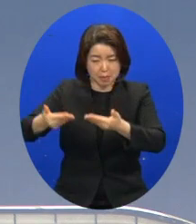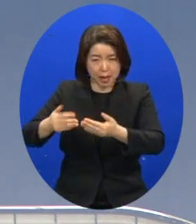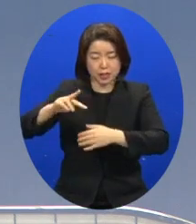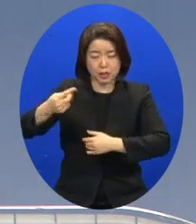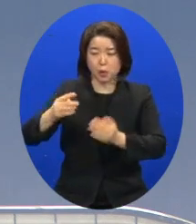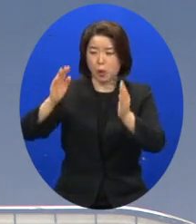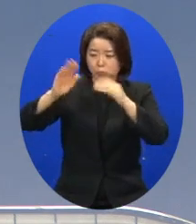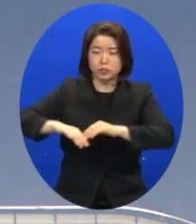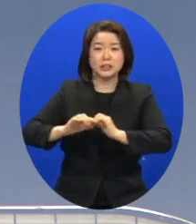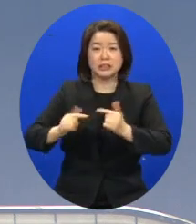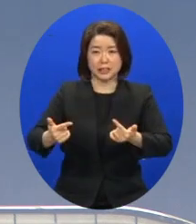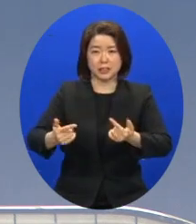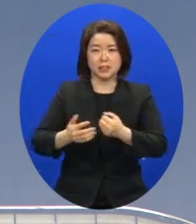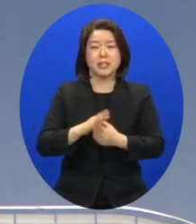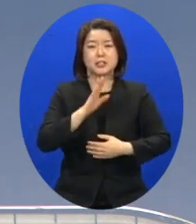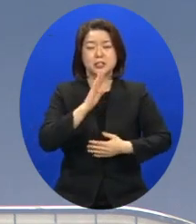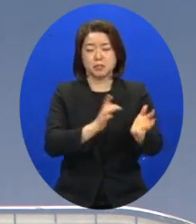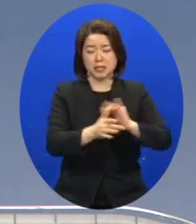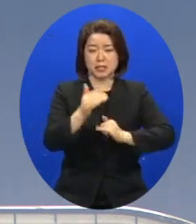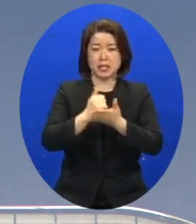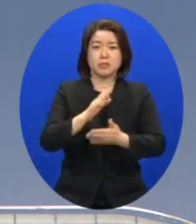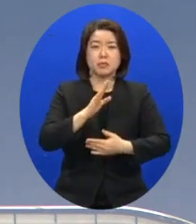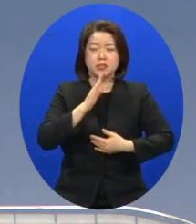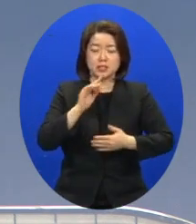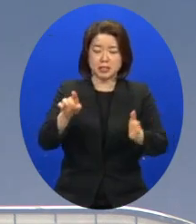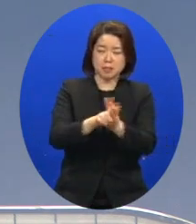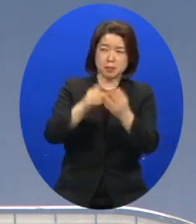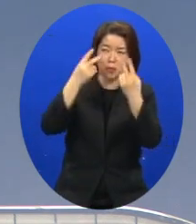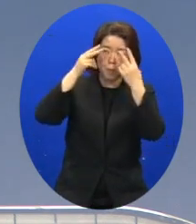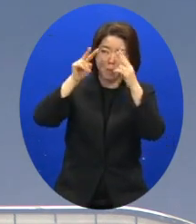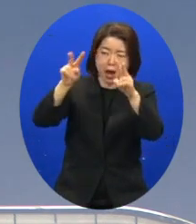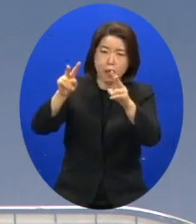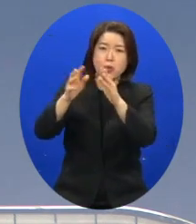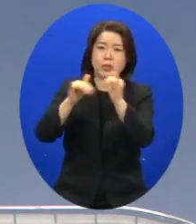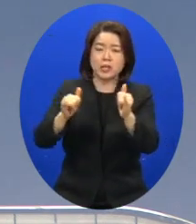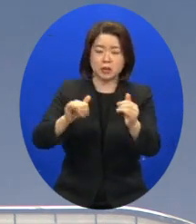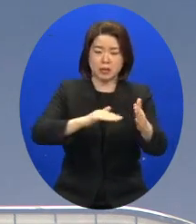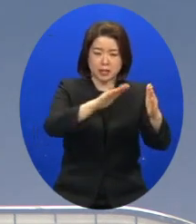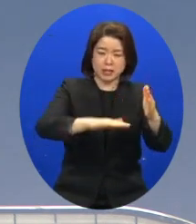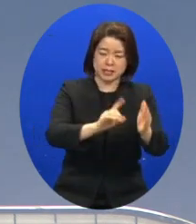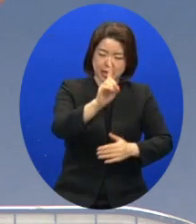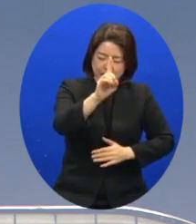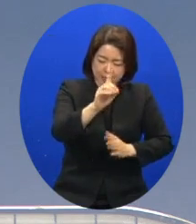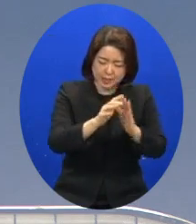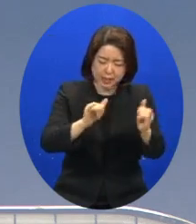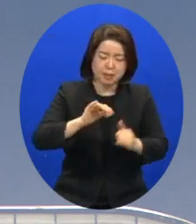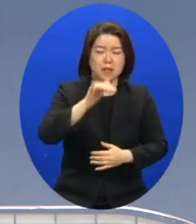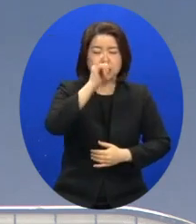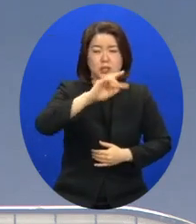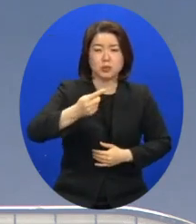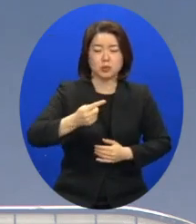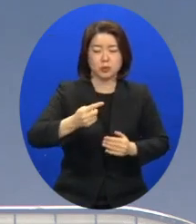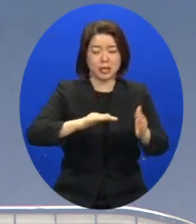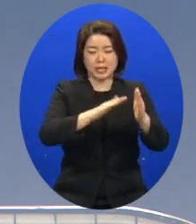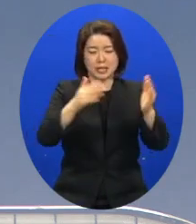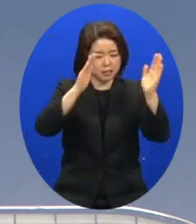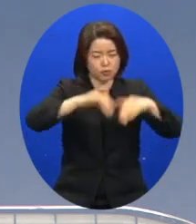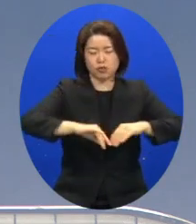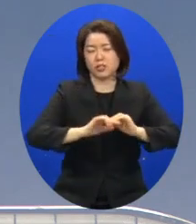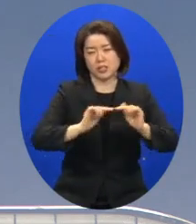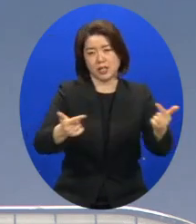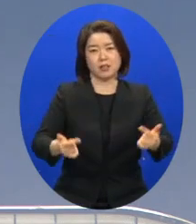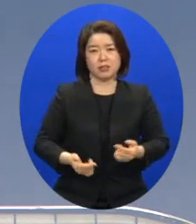않는 정말 예수님을 진짜 믿고 주님을 바라보는 이까 가정에 한 사람만 있어도 가정은 무너지지 않아요